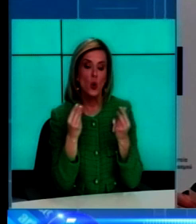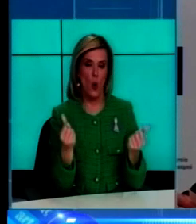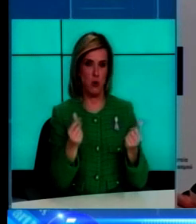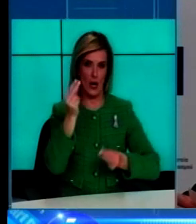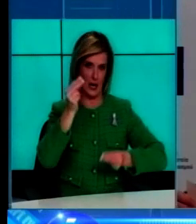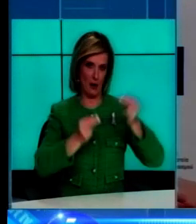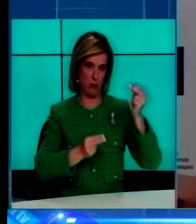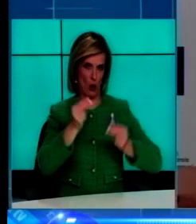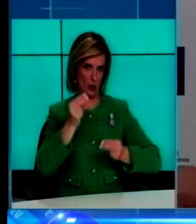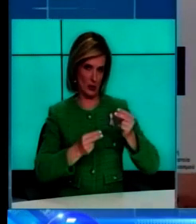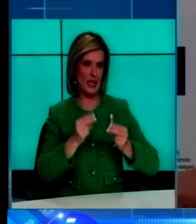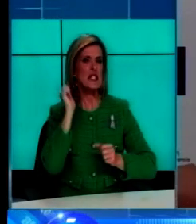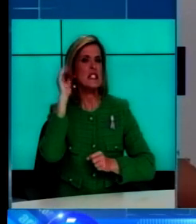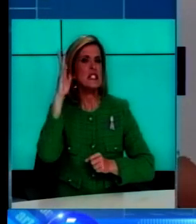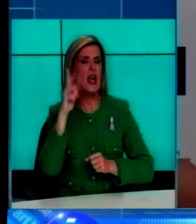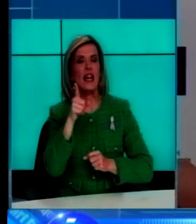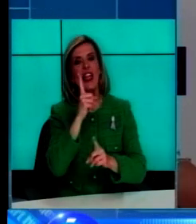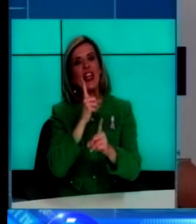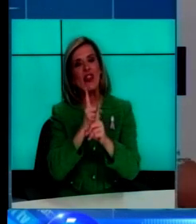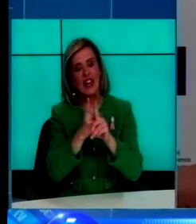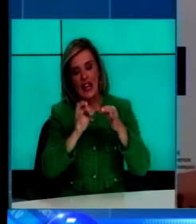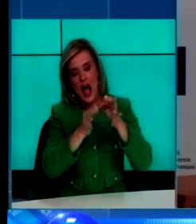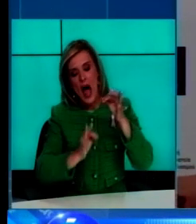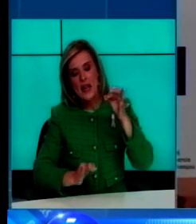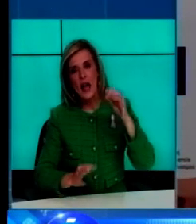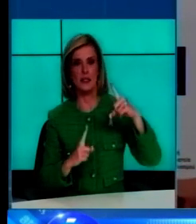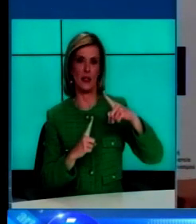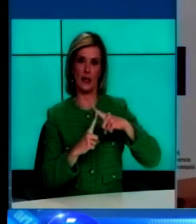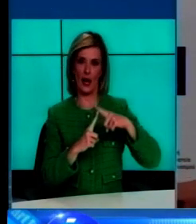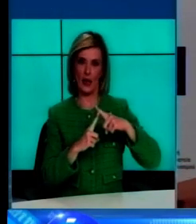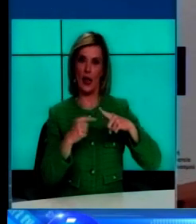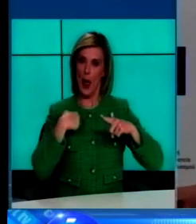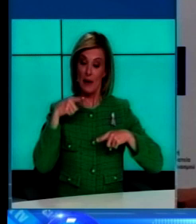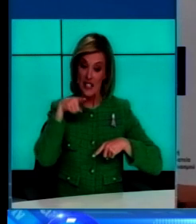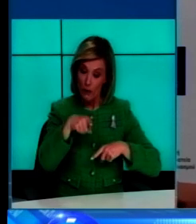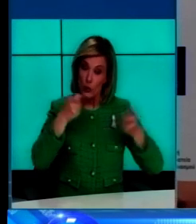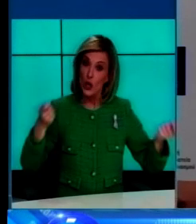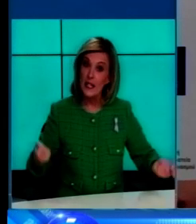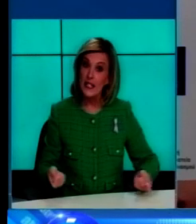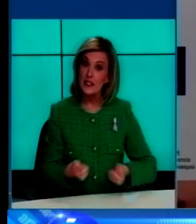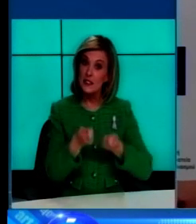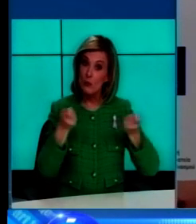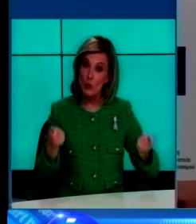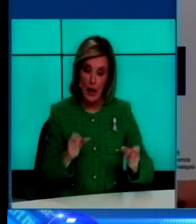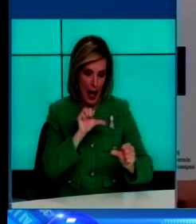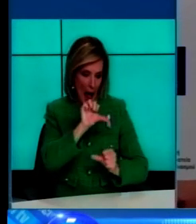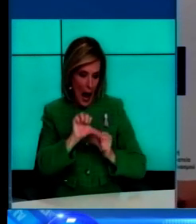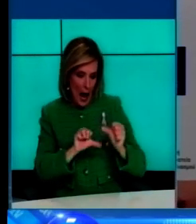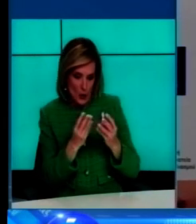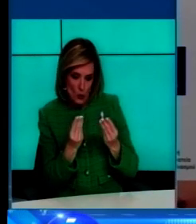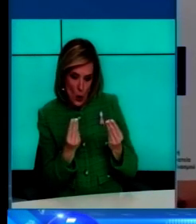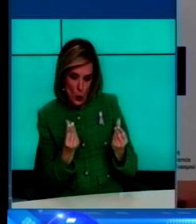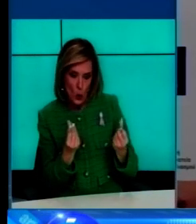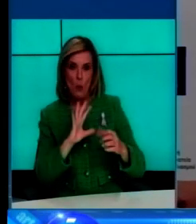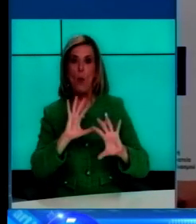η Poisson Regression, δηλαδή οι ειδικές αναλυτικές τεχνικές, όπου χρησιμοποιήθηκαν σαν συνοδές μεταβλητές ο χρόνος που